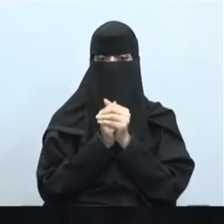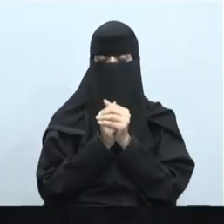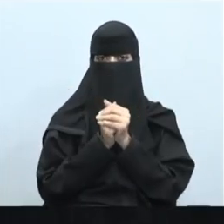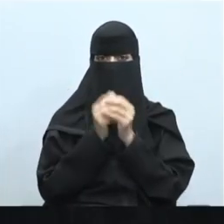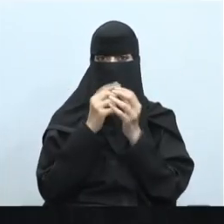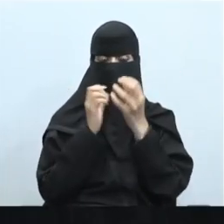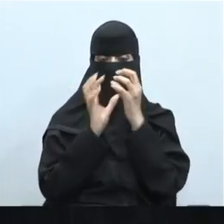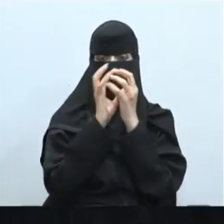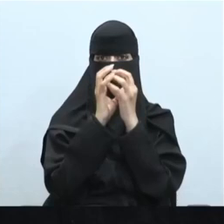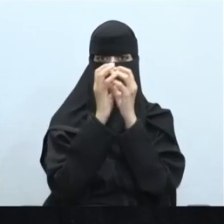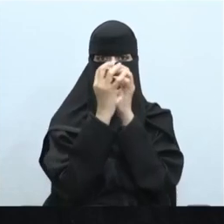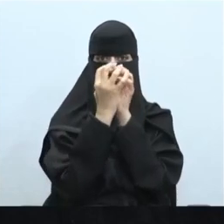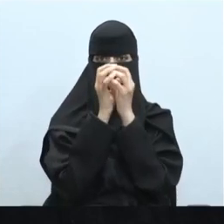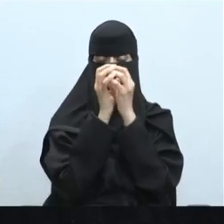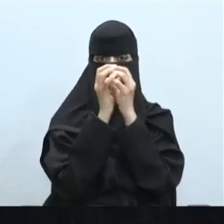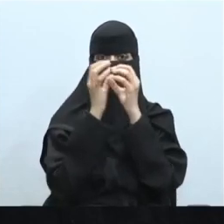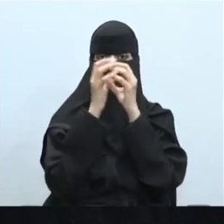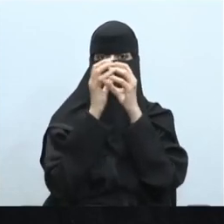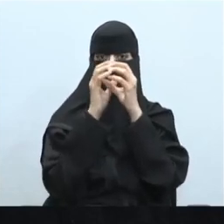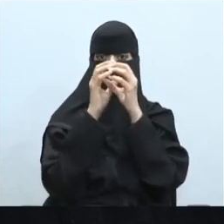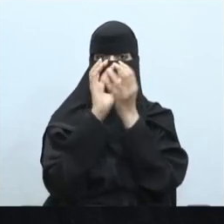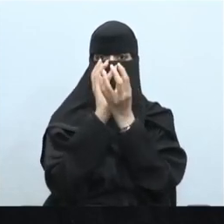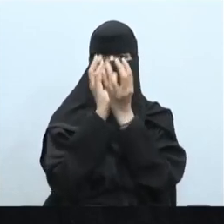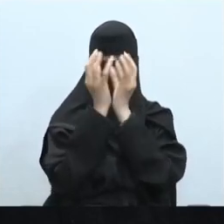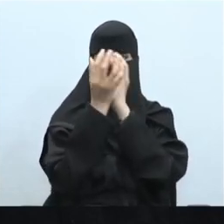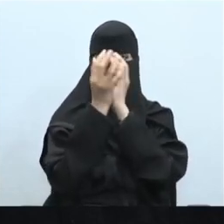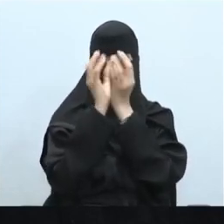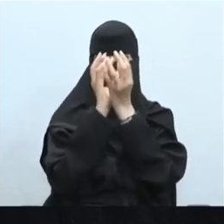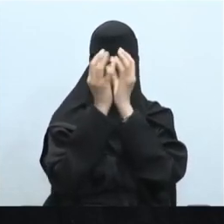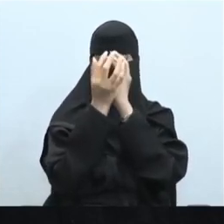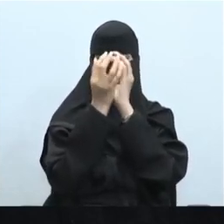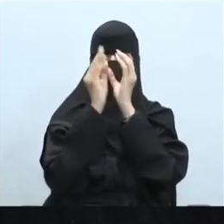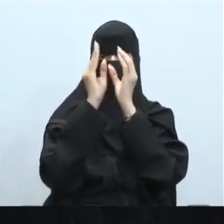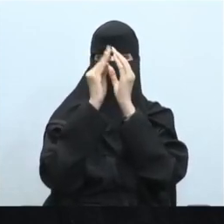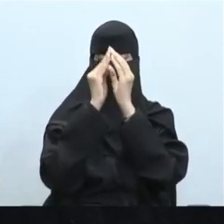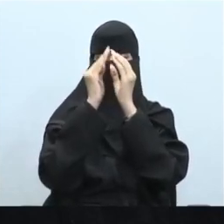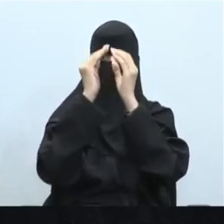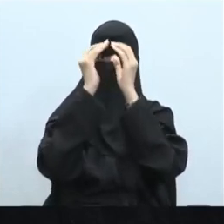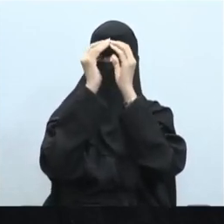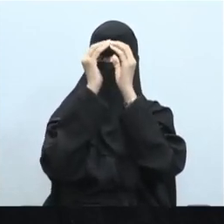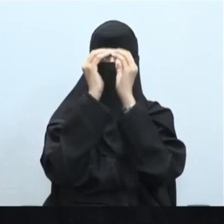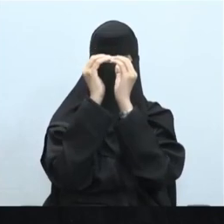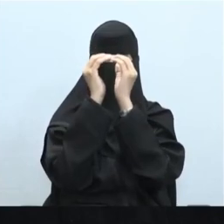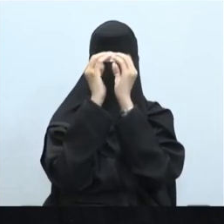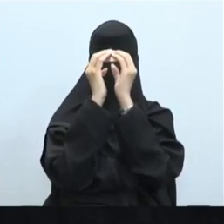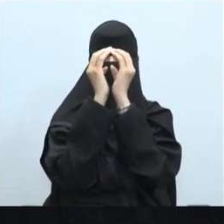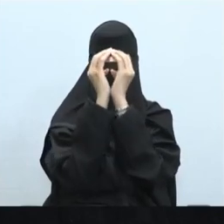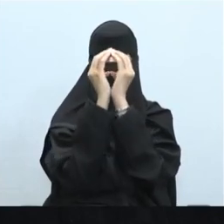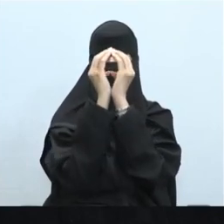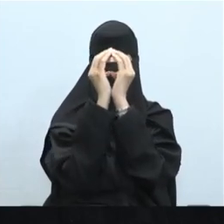بسبب قوه الطرده المركزيه وسرعتها العظيمه من جهه او من عند منتصف اي من جهه خط الاستواء